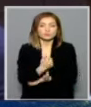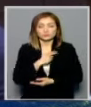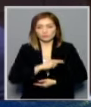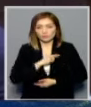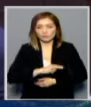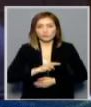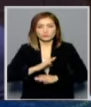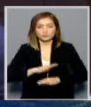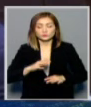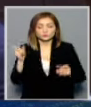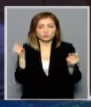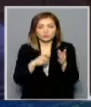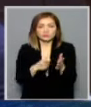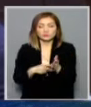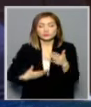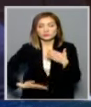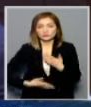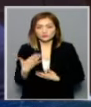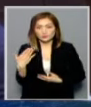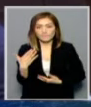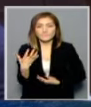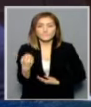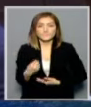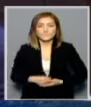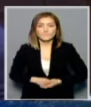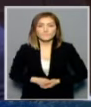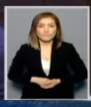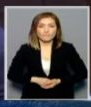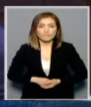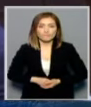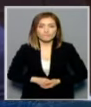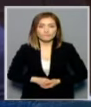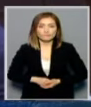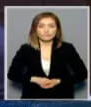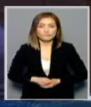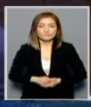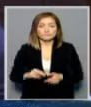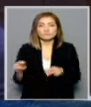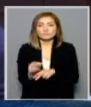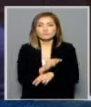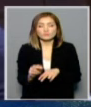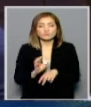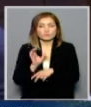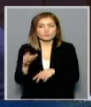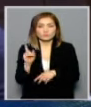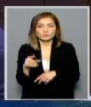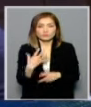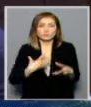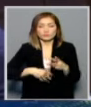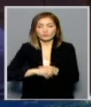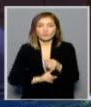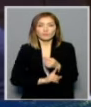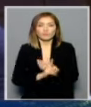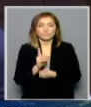күрес ол тек қана анықтап, жауапқа тартып, жаңағы дию орындарына жолдау емес, оларды о